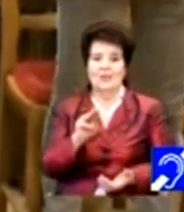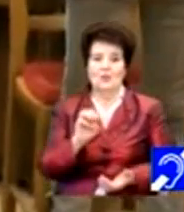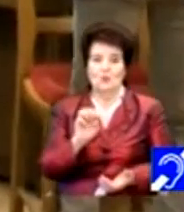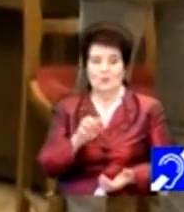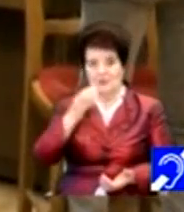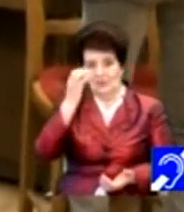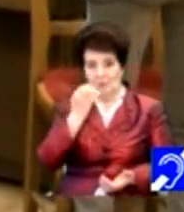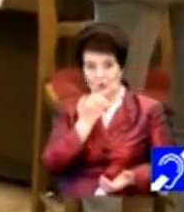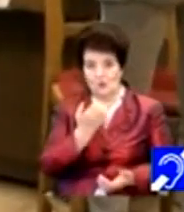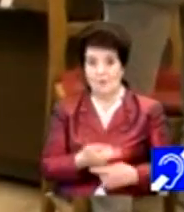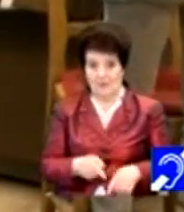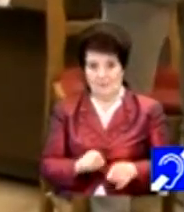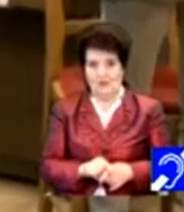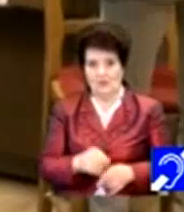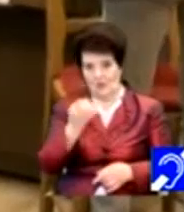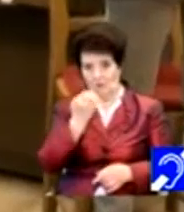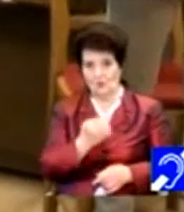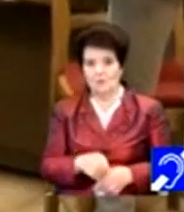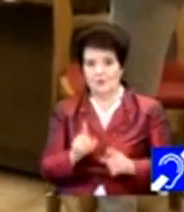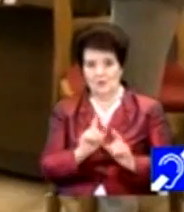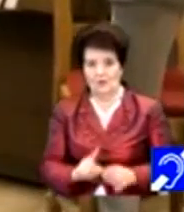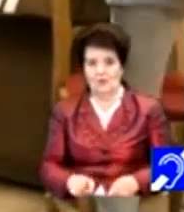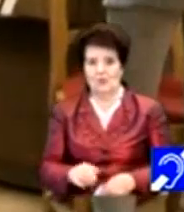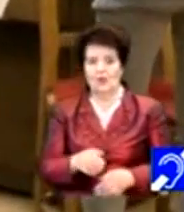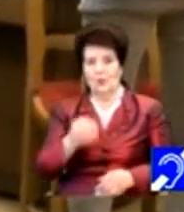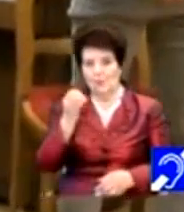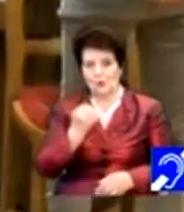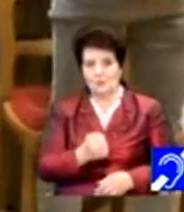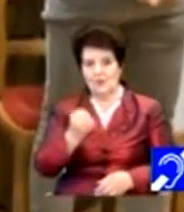Să le mulțumim, așa cum mulțumim noi de obicei, știi?